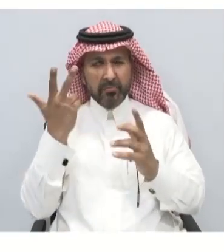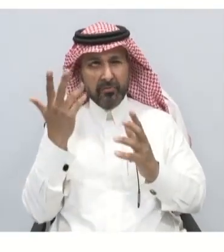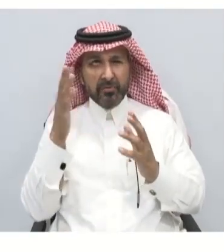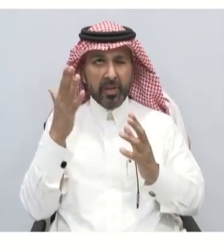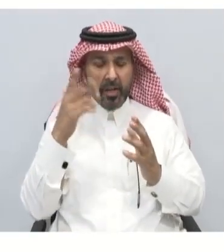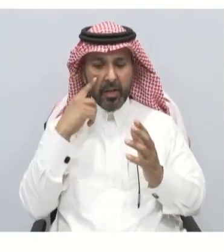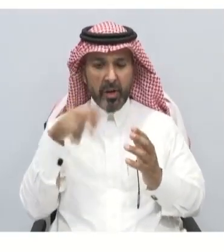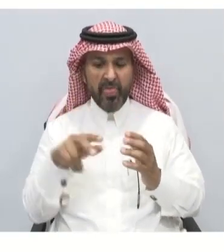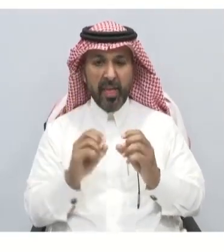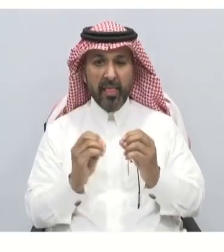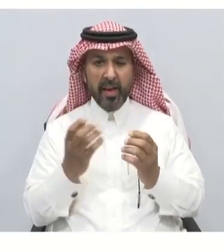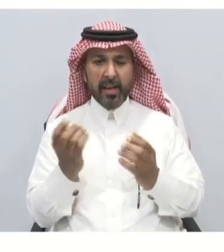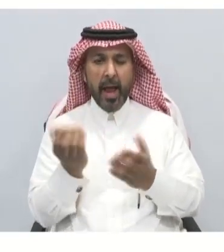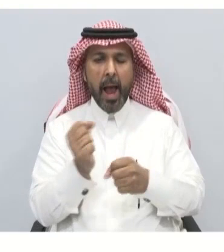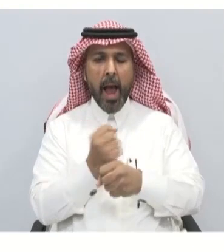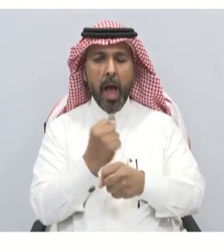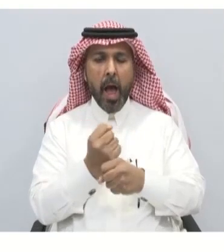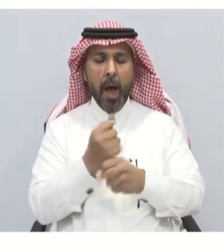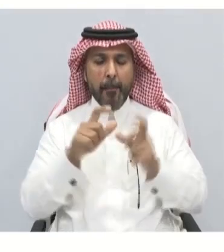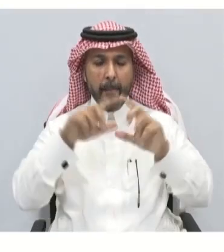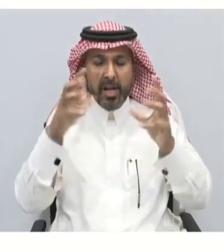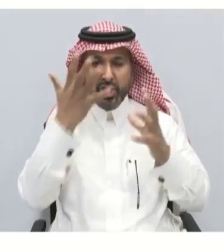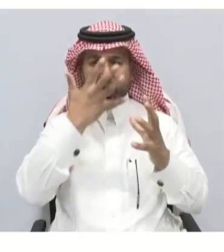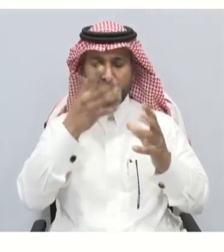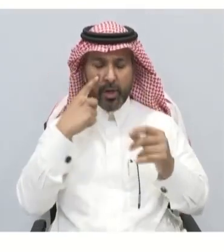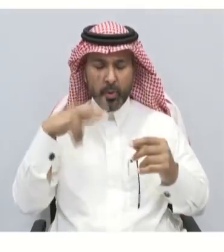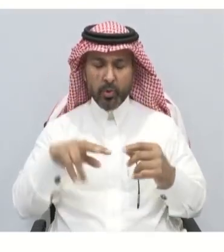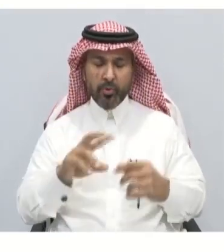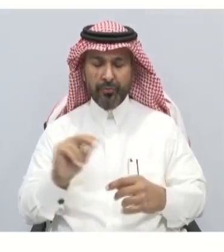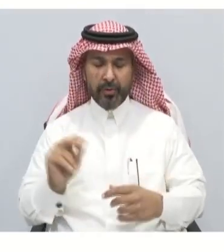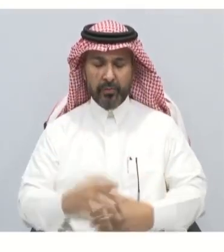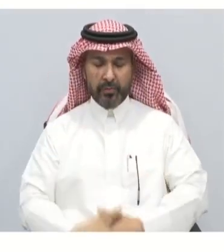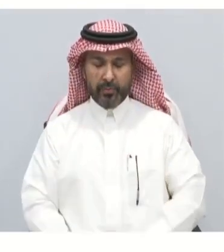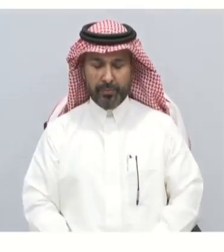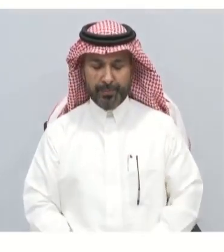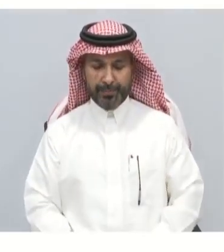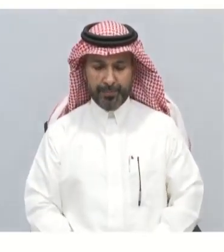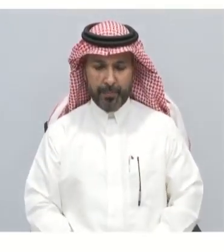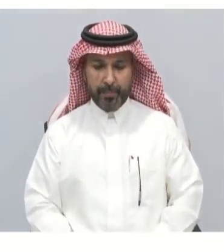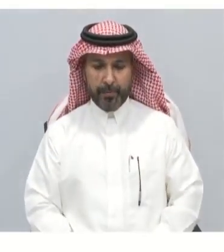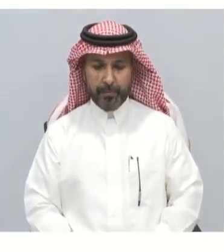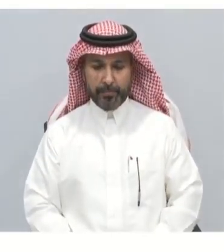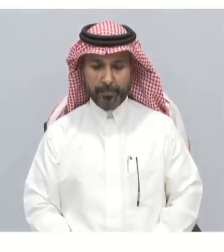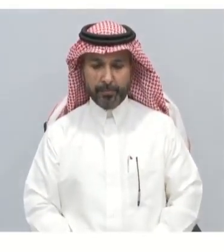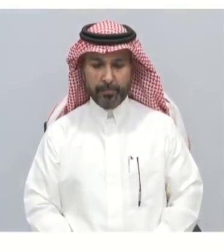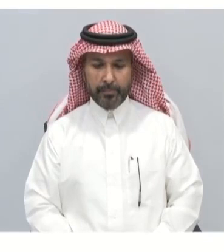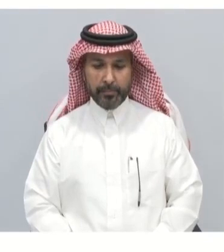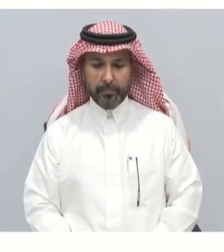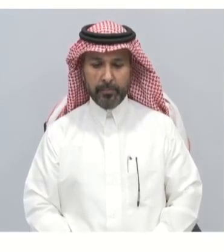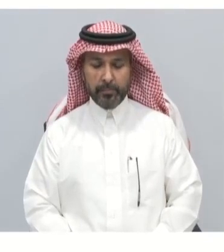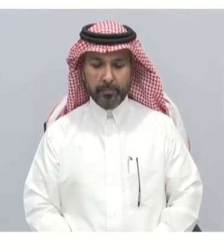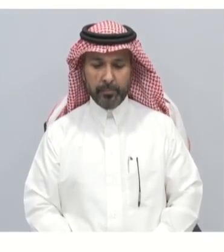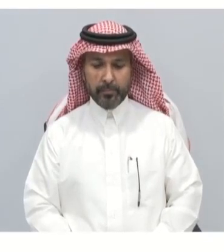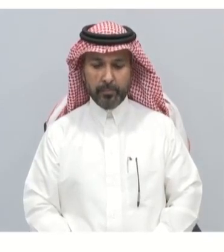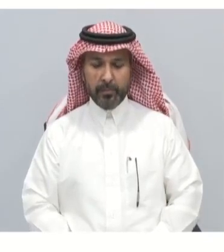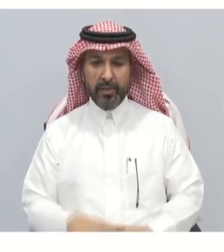نموذج لدينا بعض المسائل المتنوعه اللي نستخدم فيها استراتيجيات متنوعه لدينا خدمات طلاب